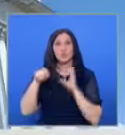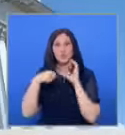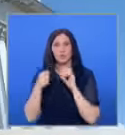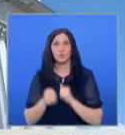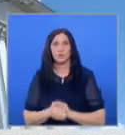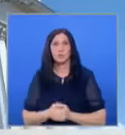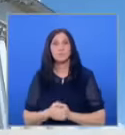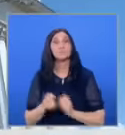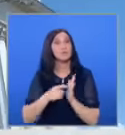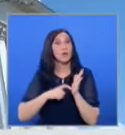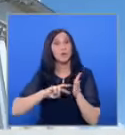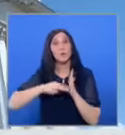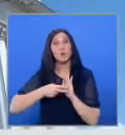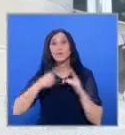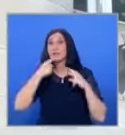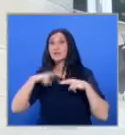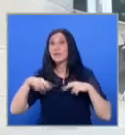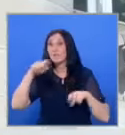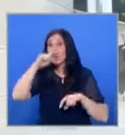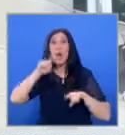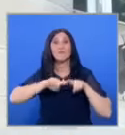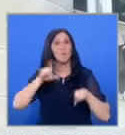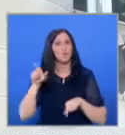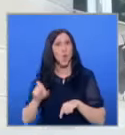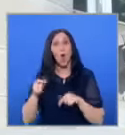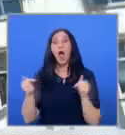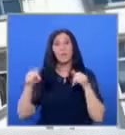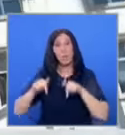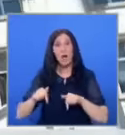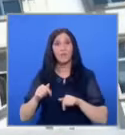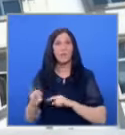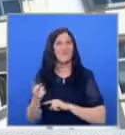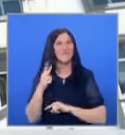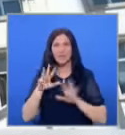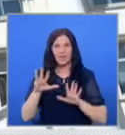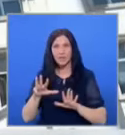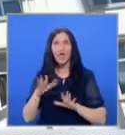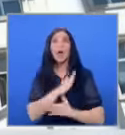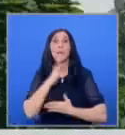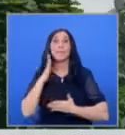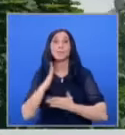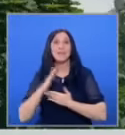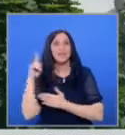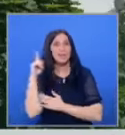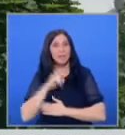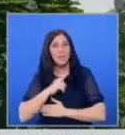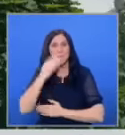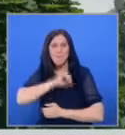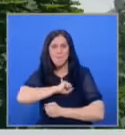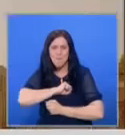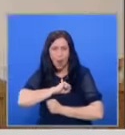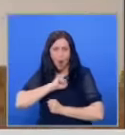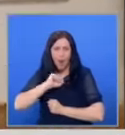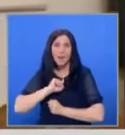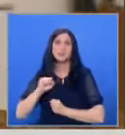репортажа. Законопроектът за разследване на главния прокурор е актуален от 2009, а в последните дни болезнено